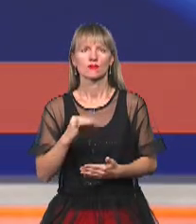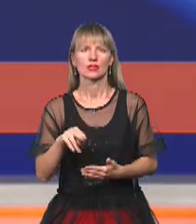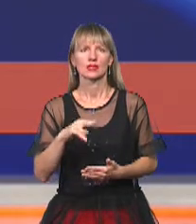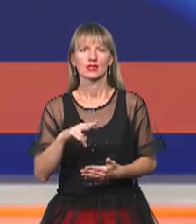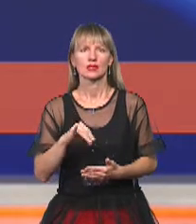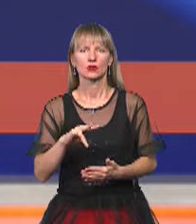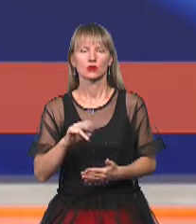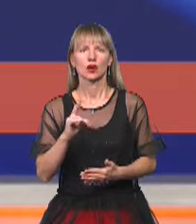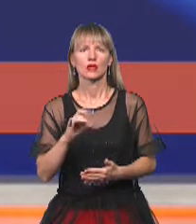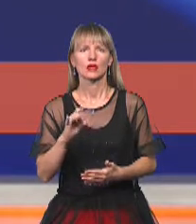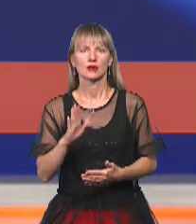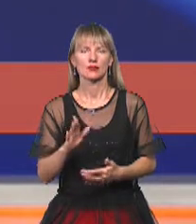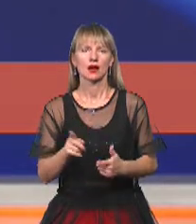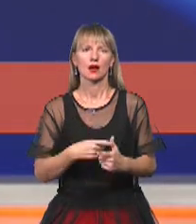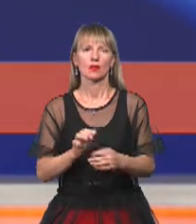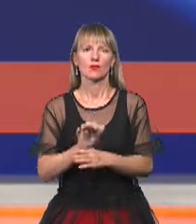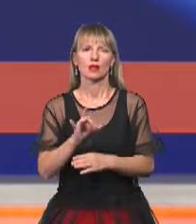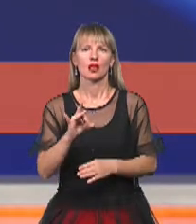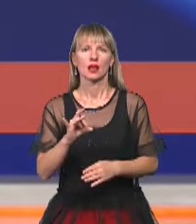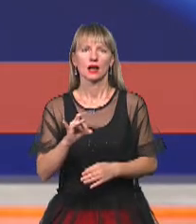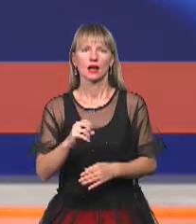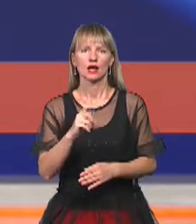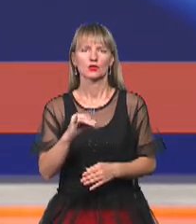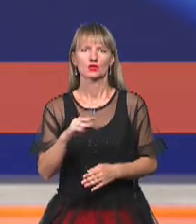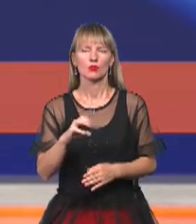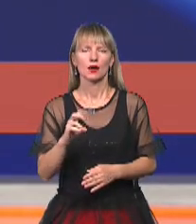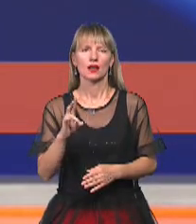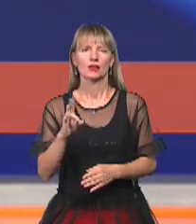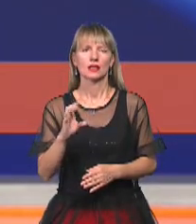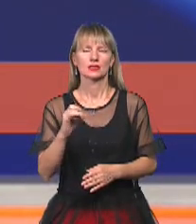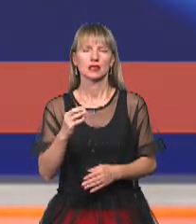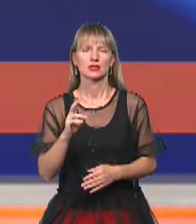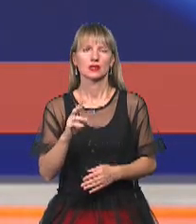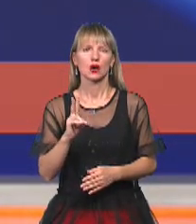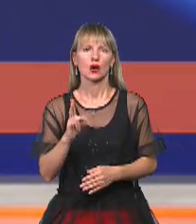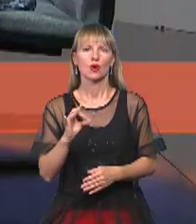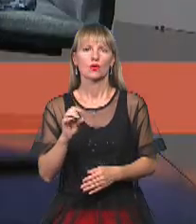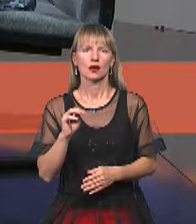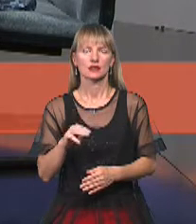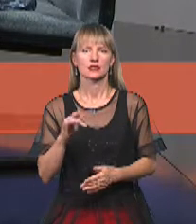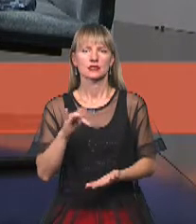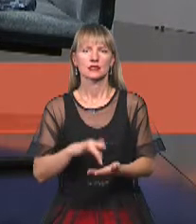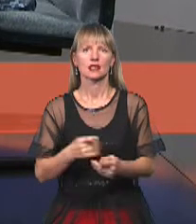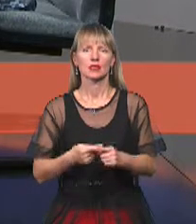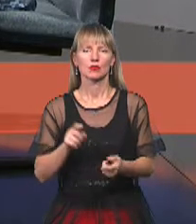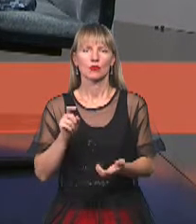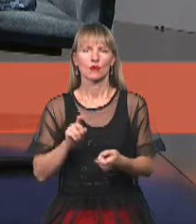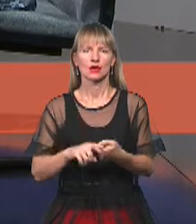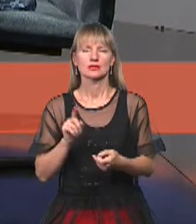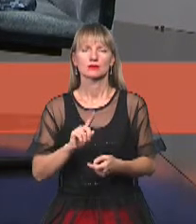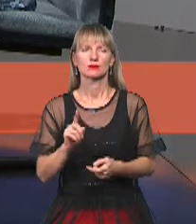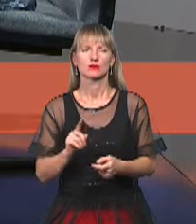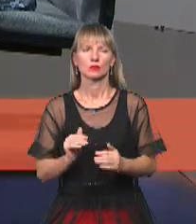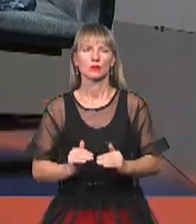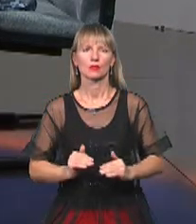кадрів або відсилати резюме на сайт контакт-центру 1580. Ну, це пов'язано так з тим, що